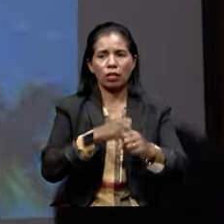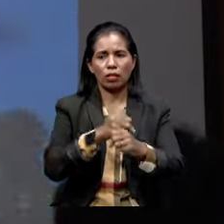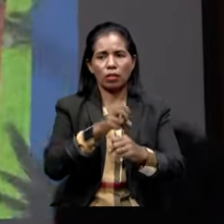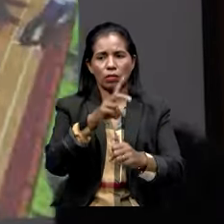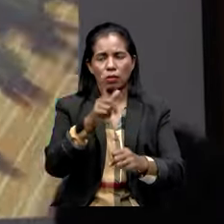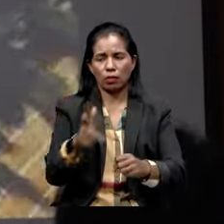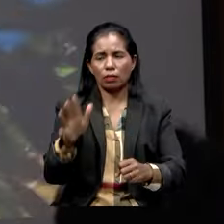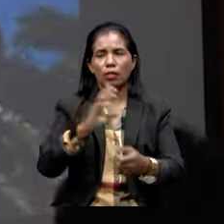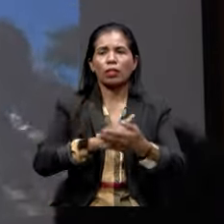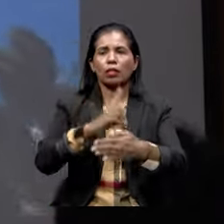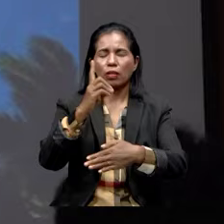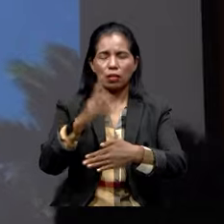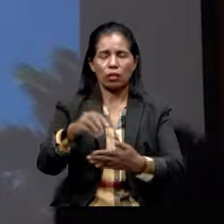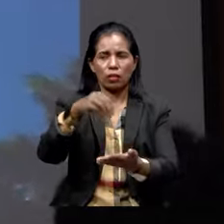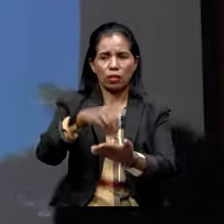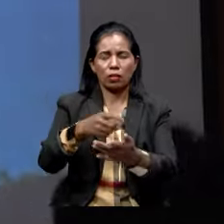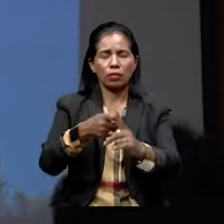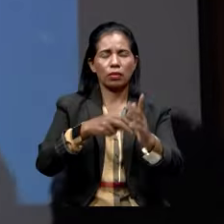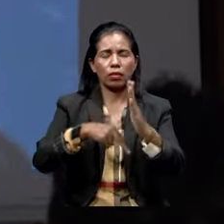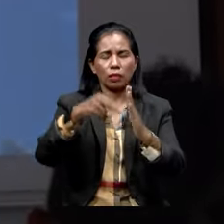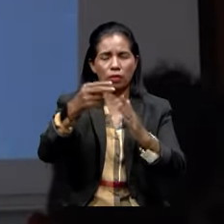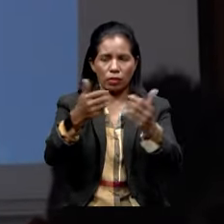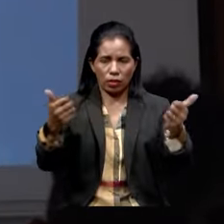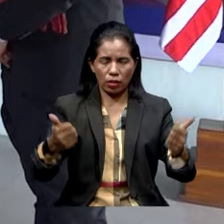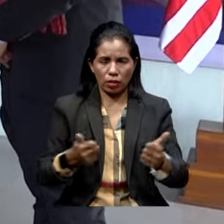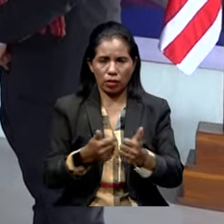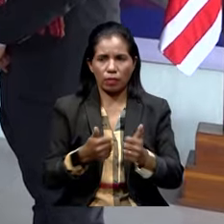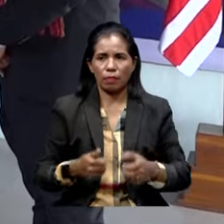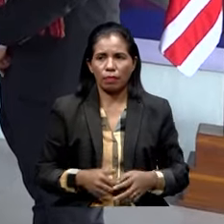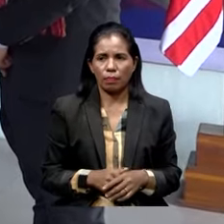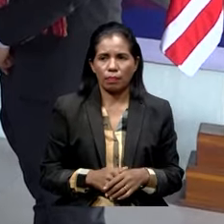nune desenvolvimento hatur husi nivel aldea. Jacinto Fuca, Adriano Verdial, GMN.